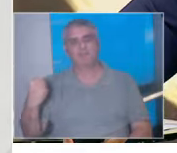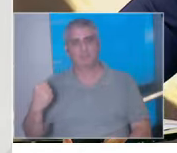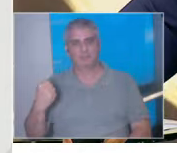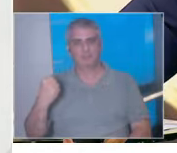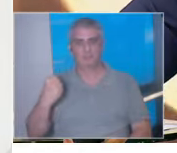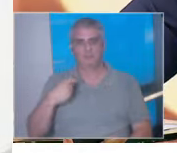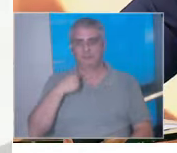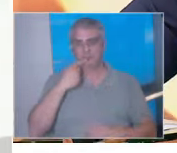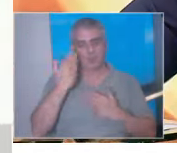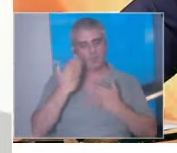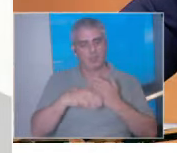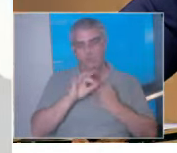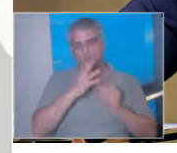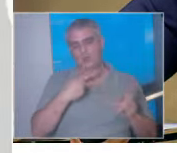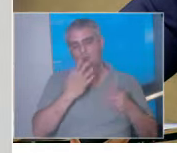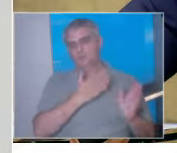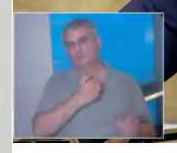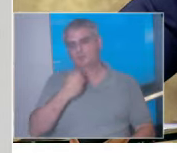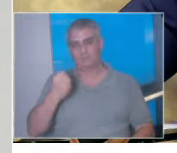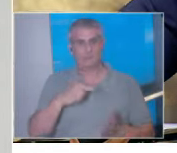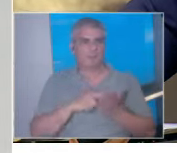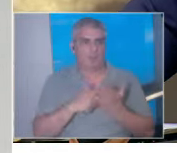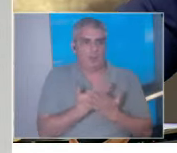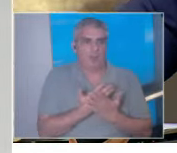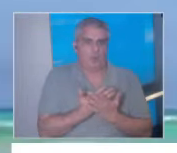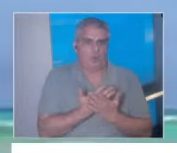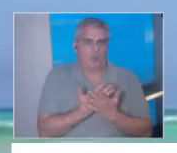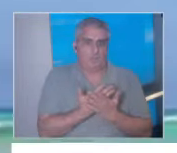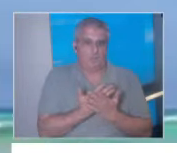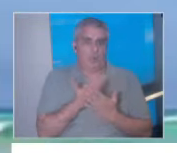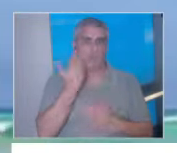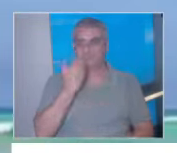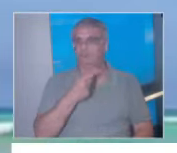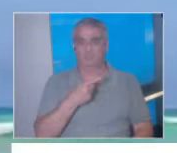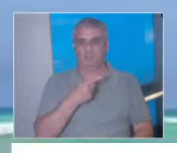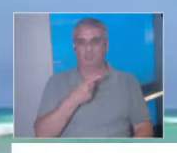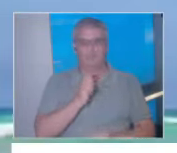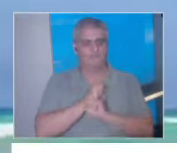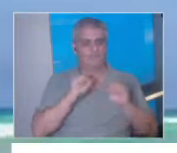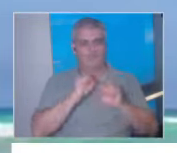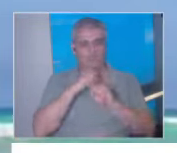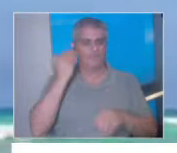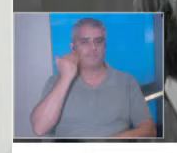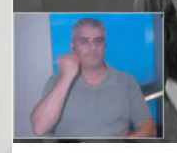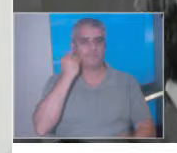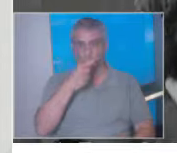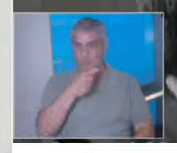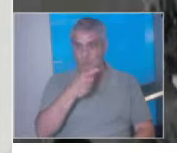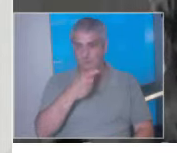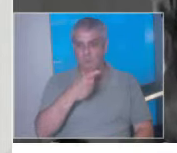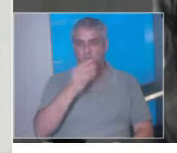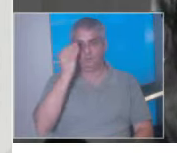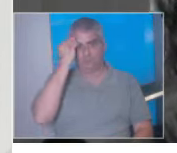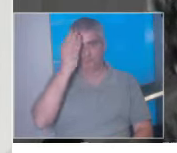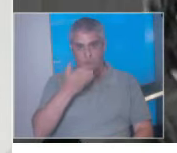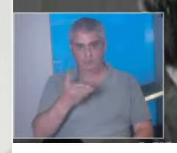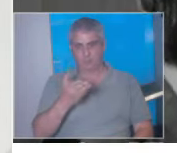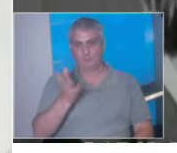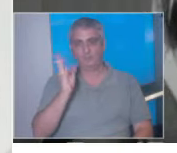שנות הלימודים האחרונות חזר ימינה, בעיקר בגלל העובדה שהיה פיגועים בבית שאן, בזמנו מזכור,